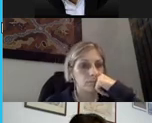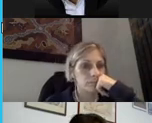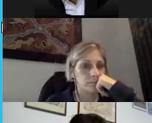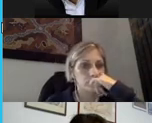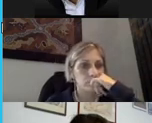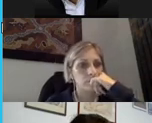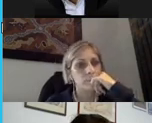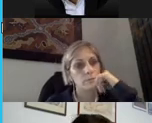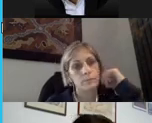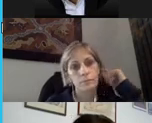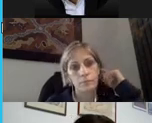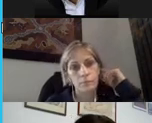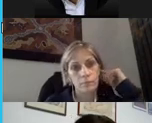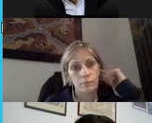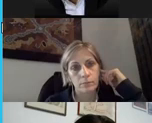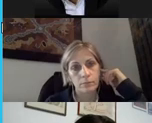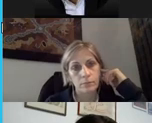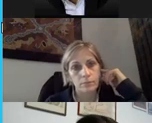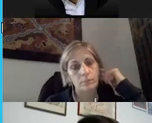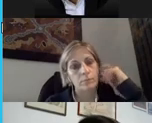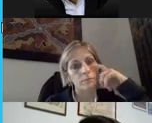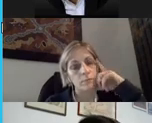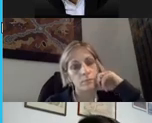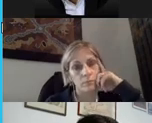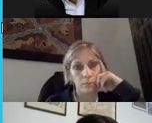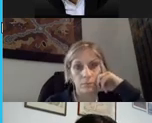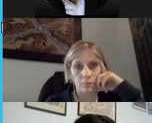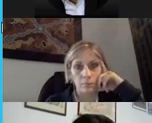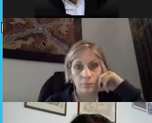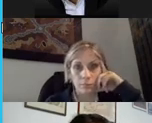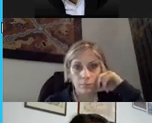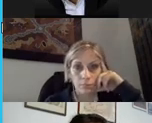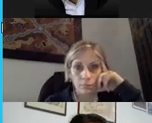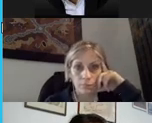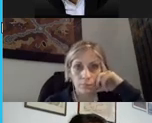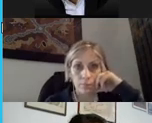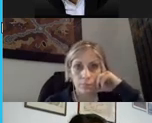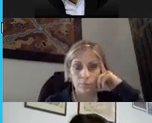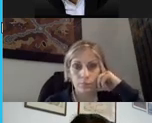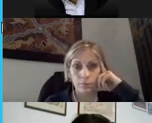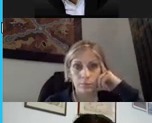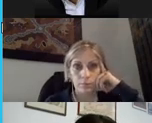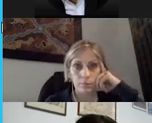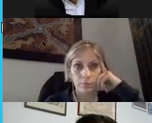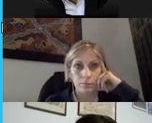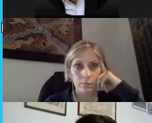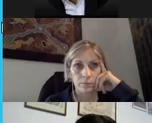crisi inedita questo perché se i fattori di crisi